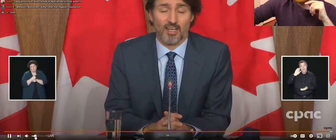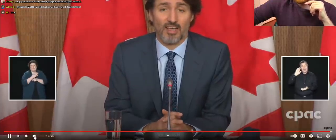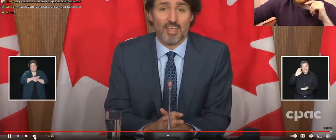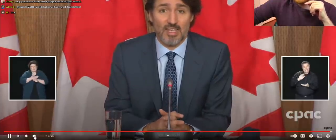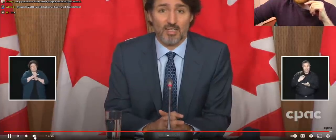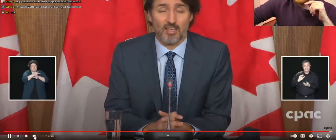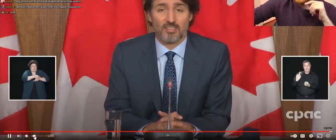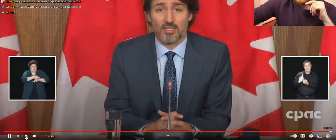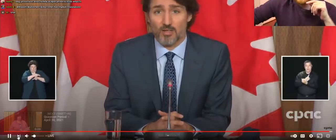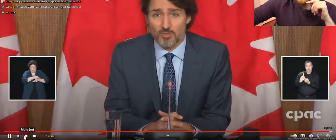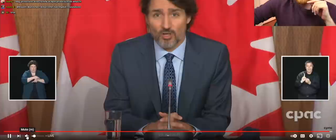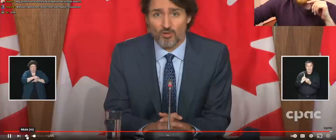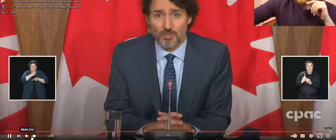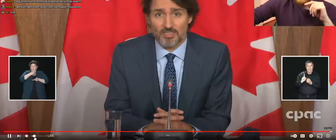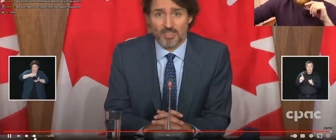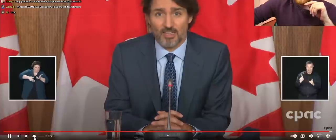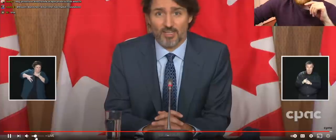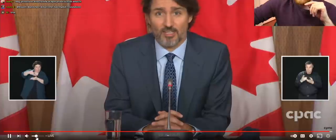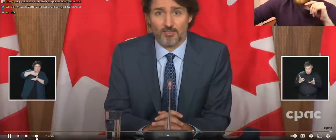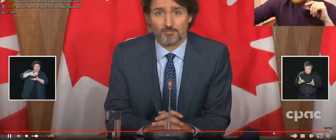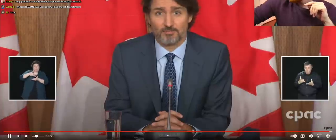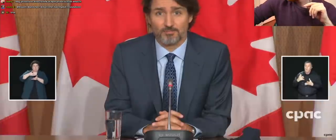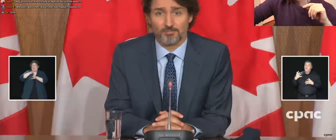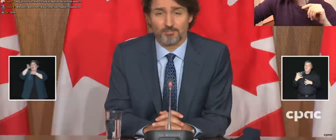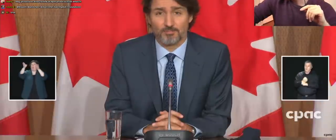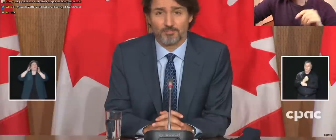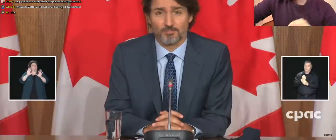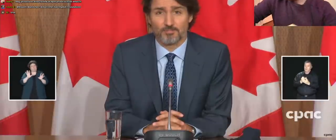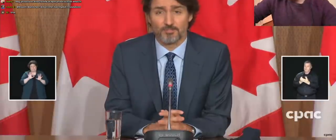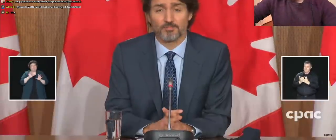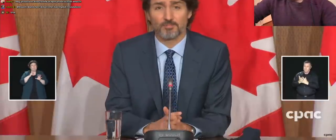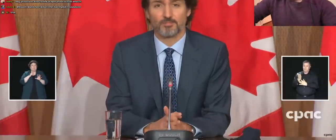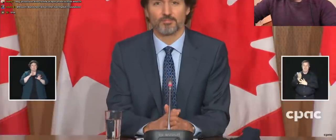see if I can find that. C'est comme ça qu'on va passer à travers.